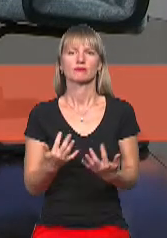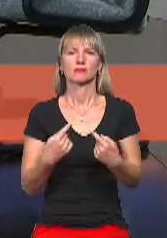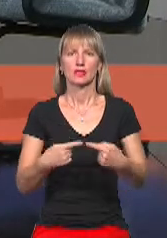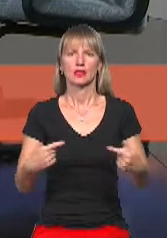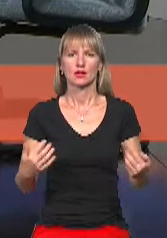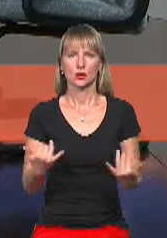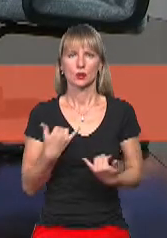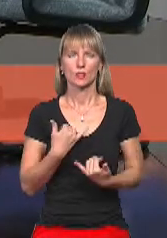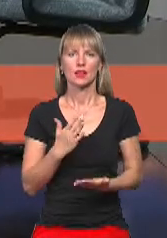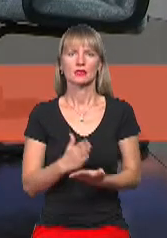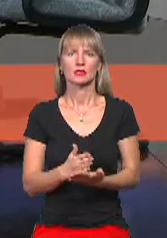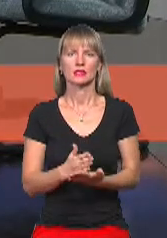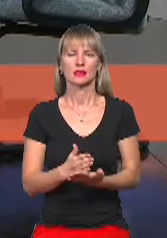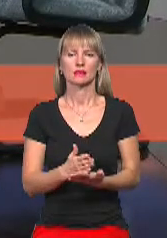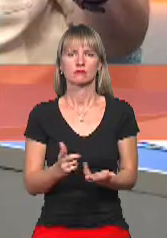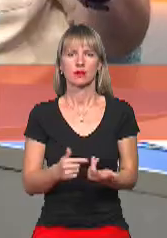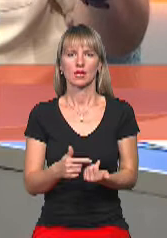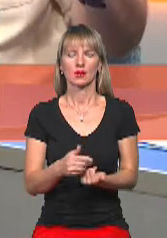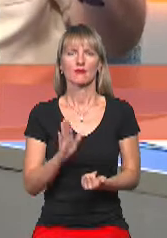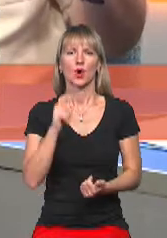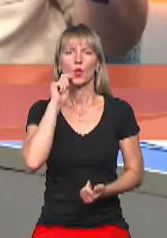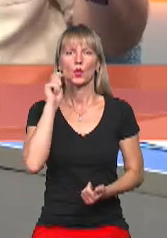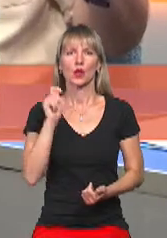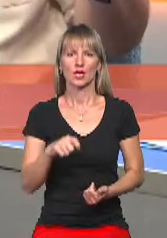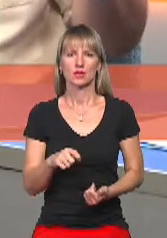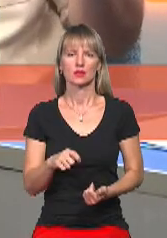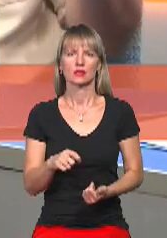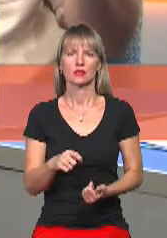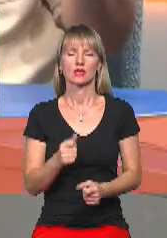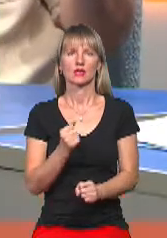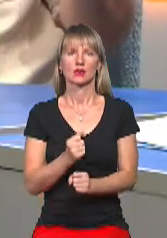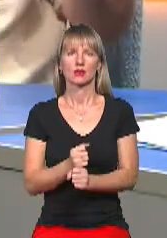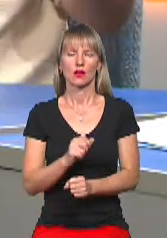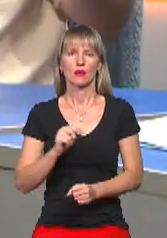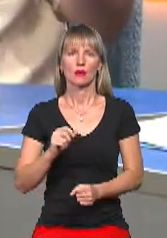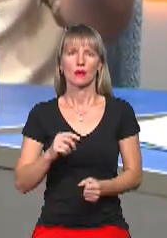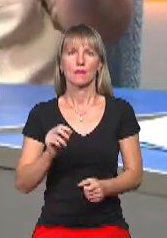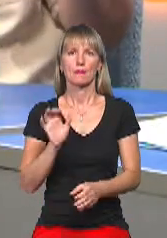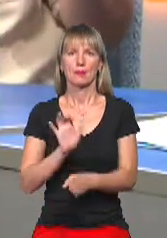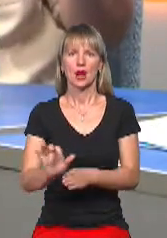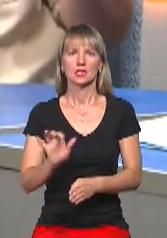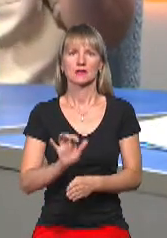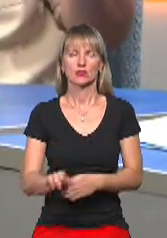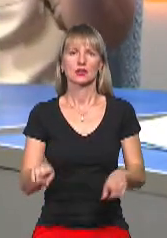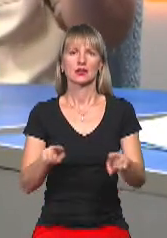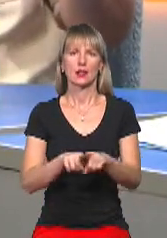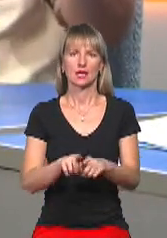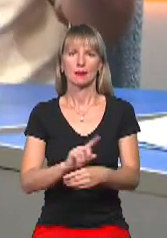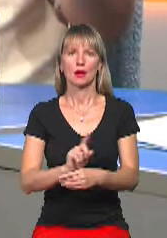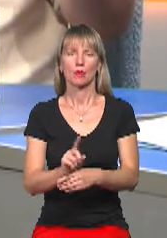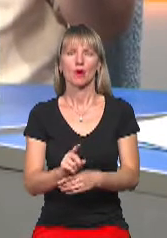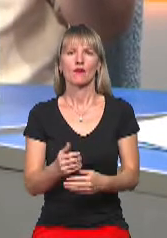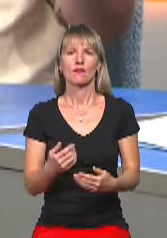нас вариантов. В Украине занимаются производством подобных вещей. Некоторые